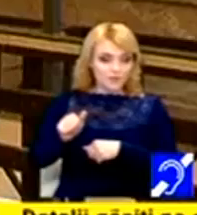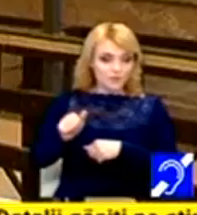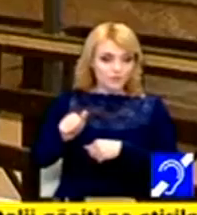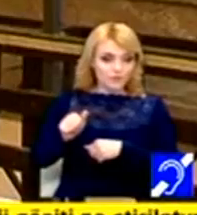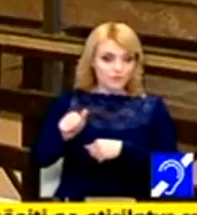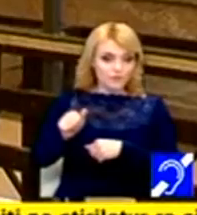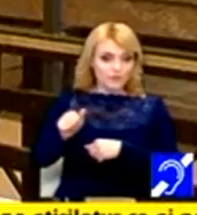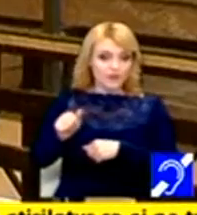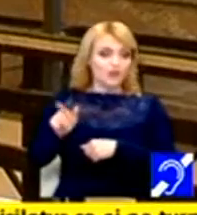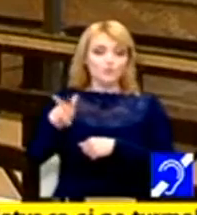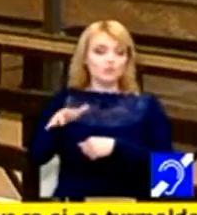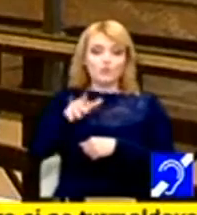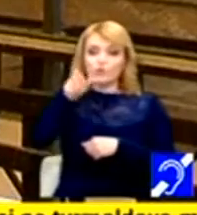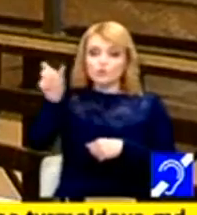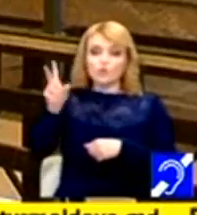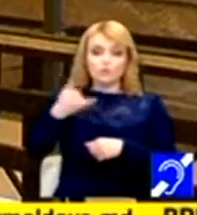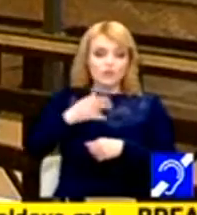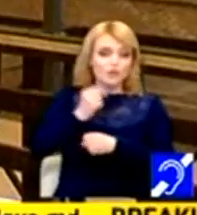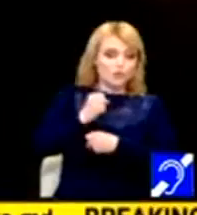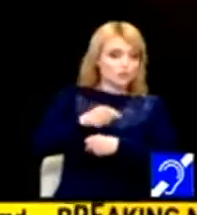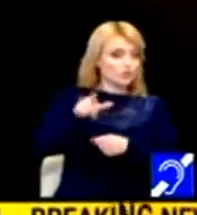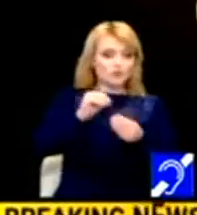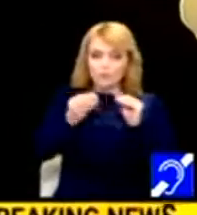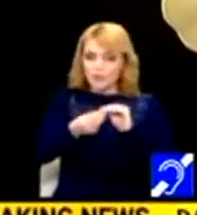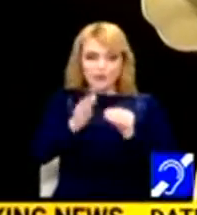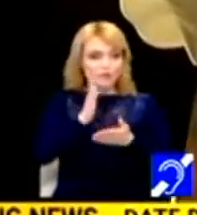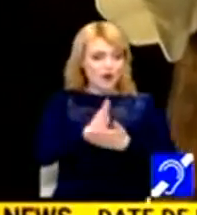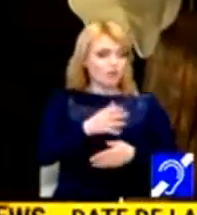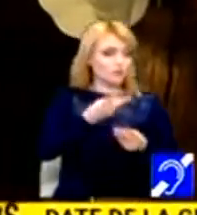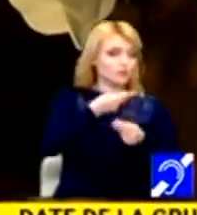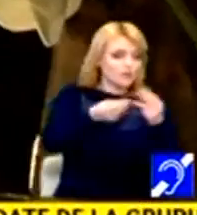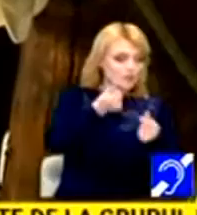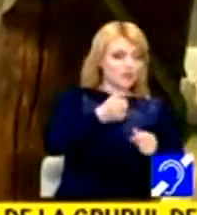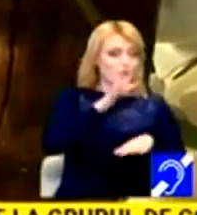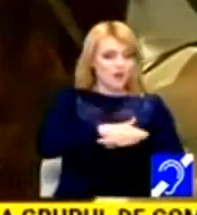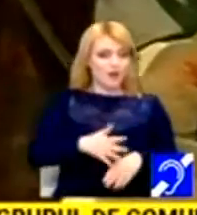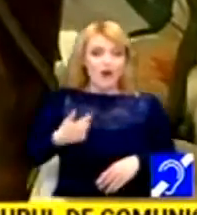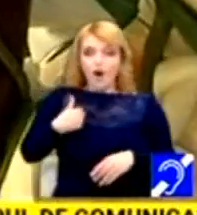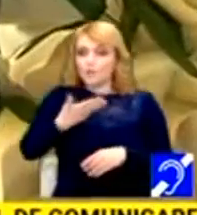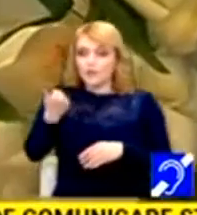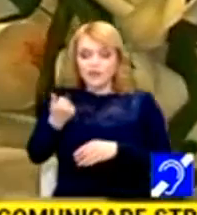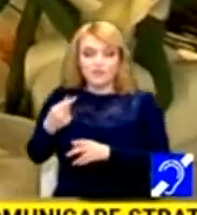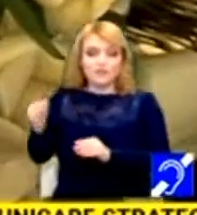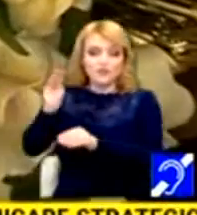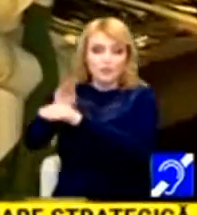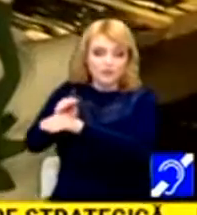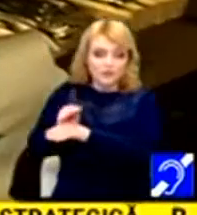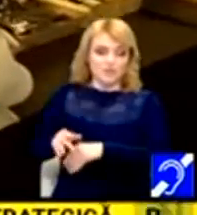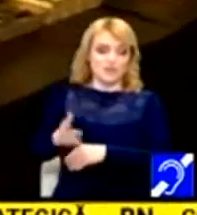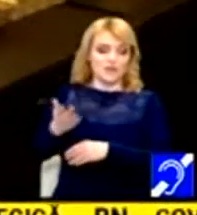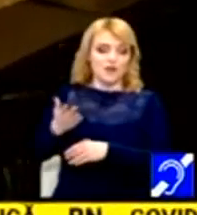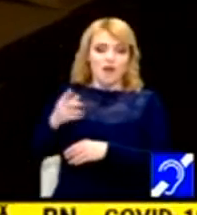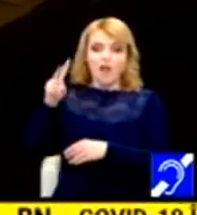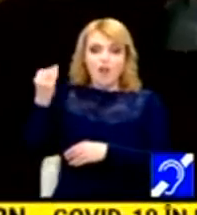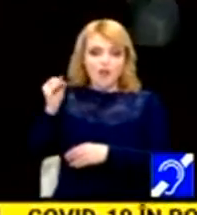au credite la bancă și etc. Nu pot să ne scutească. Noi n-am obținut niciun leu din partea statului ca